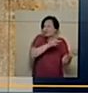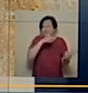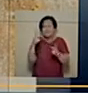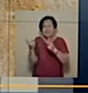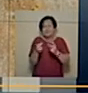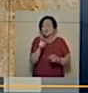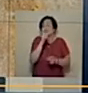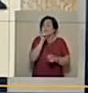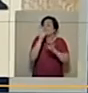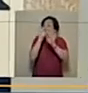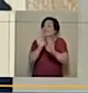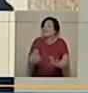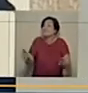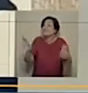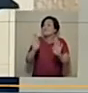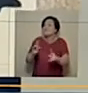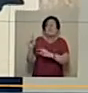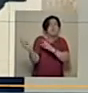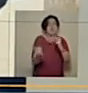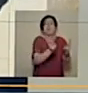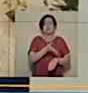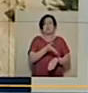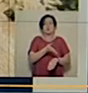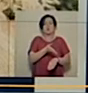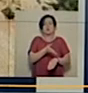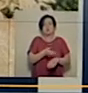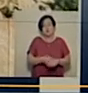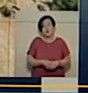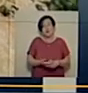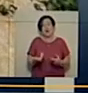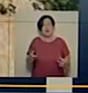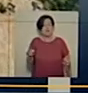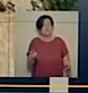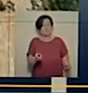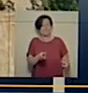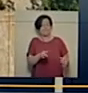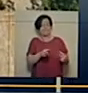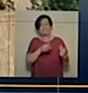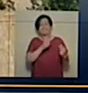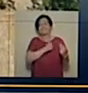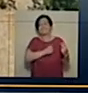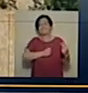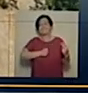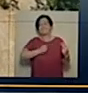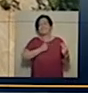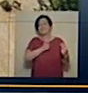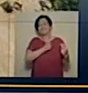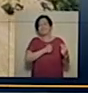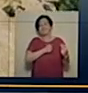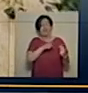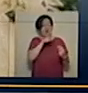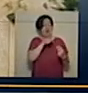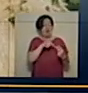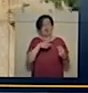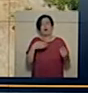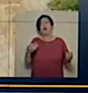παιδιών με ειδικές ανάγκες και παιδιών γενικής εκπαίδευσης. Βλέπετε λοιπόν συνδυασμός δράσεων. Μετά έχουμε 25 κομμάτια, έχουμε ένα